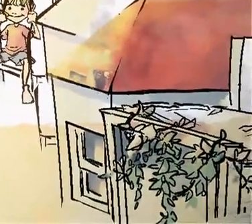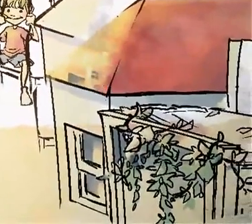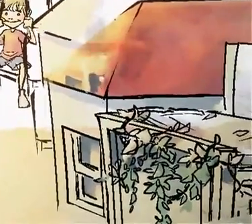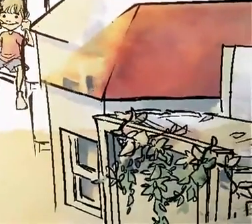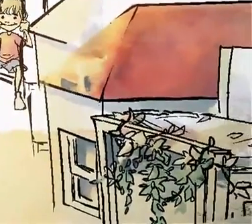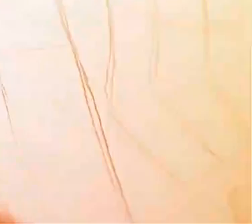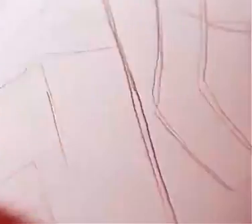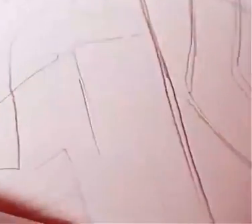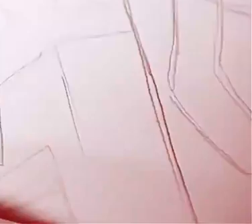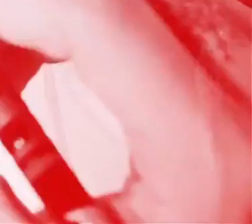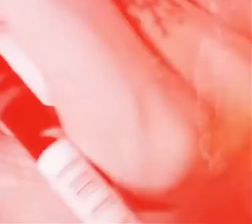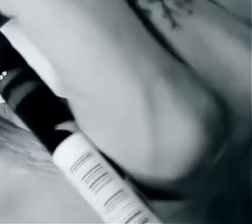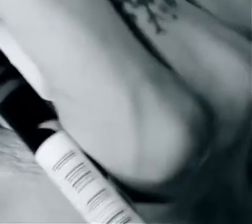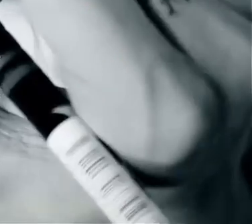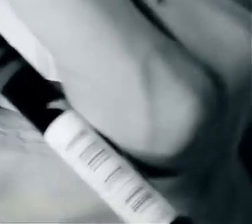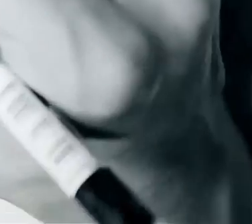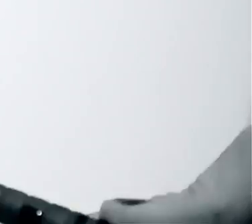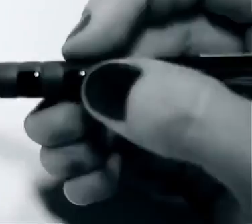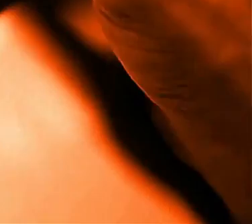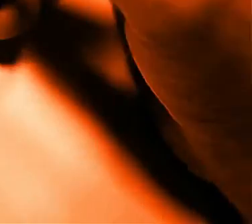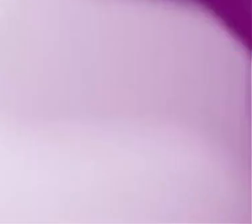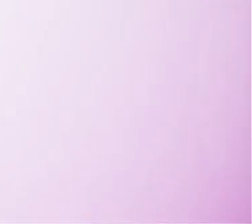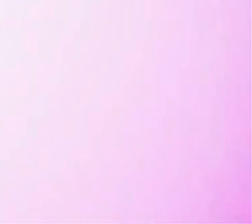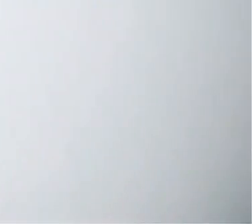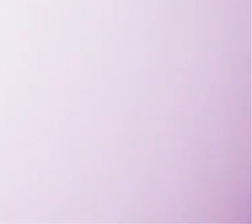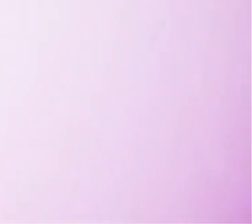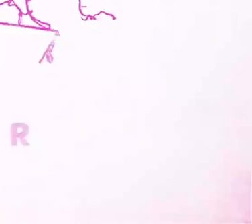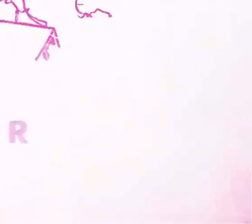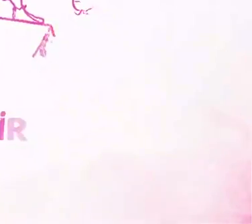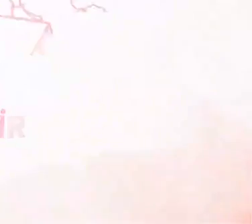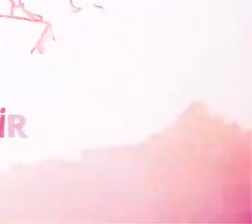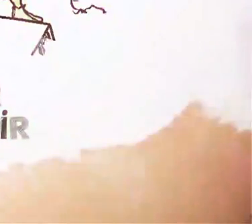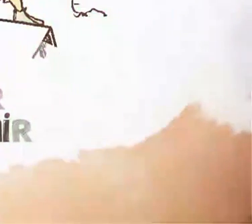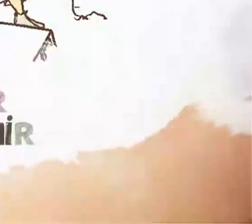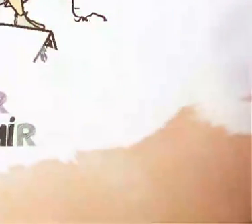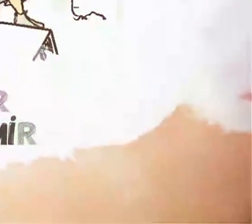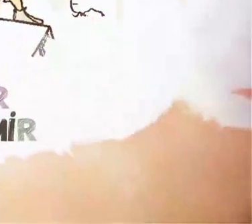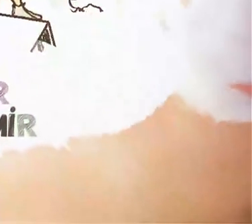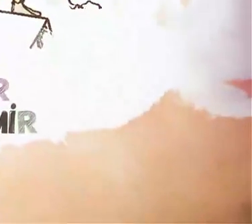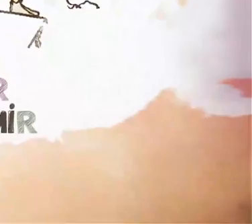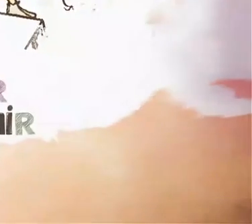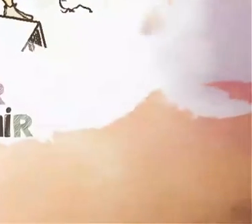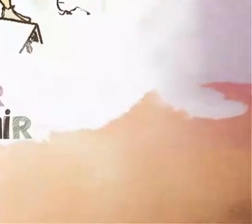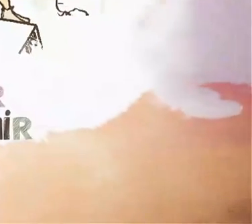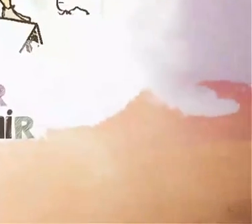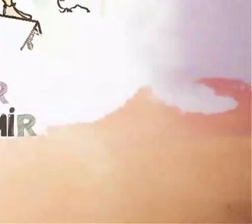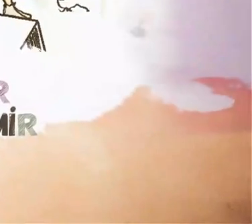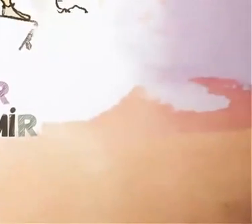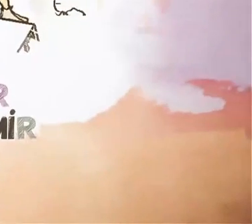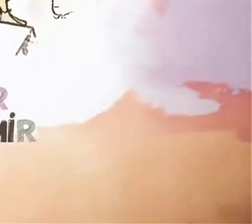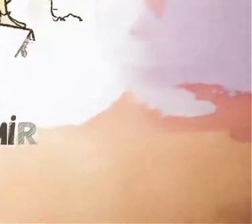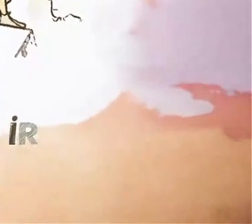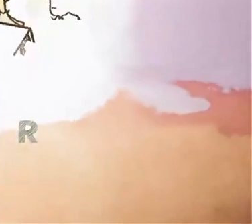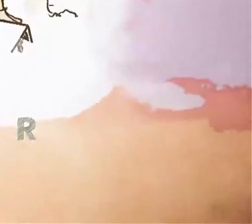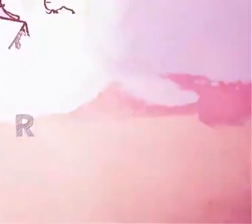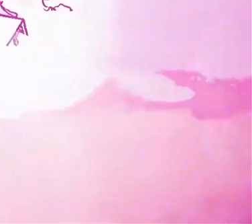Özkan Ayal, Kübra Gizem Koçer, Kadir Ömer Gecü, Arda Tibet Kursun ve